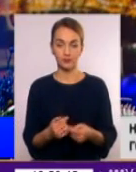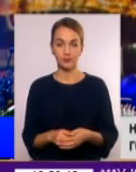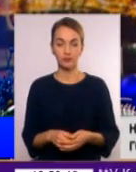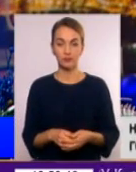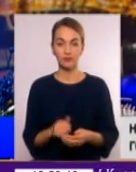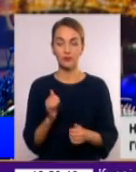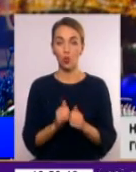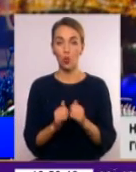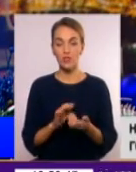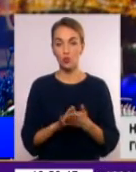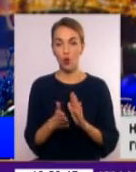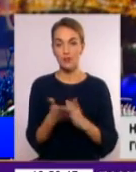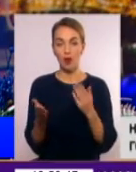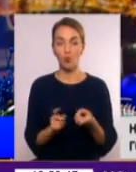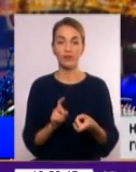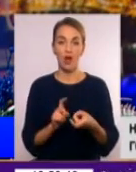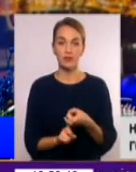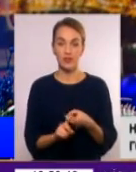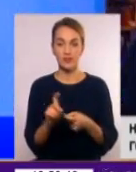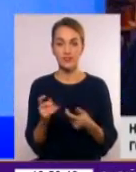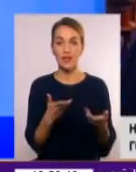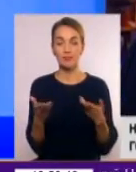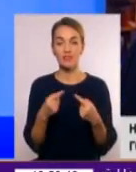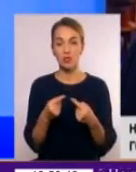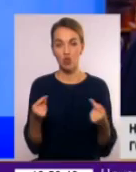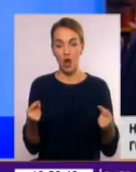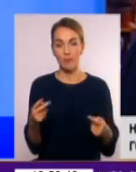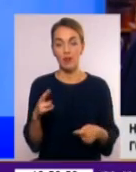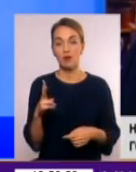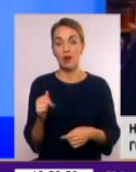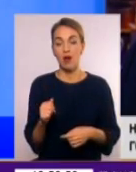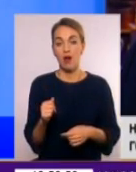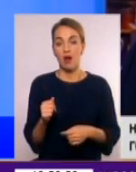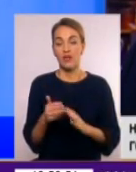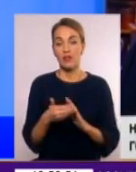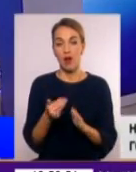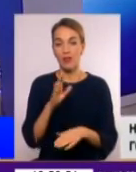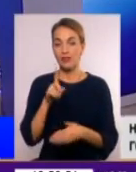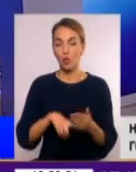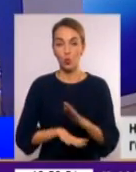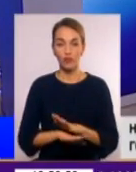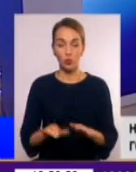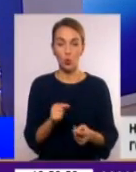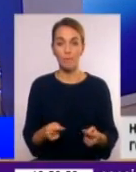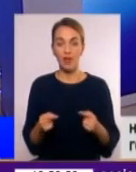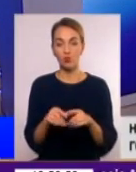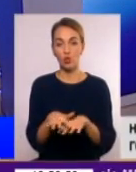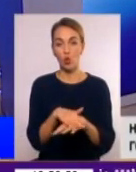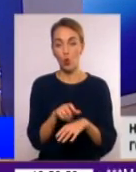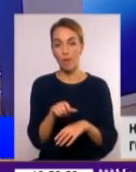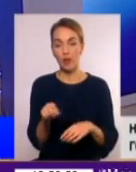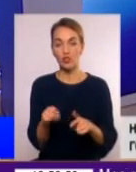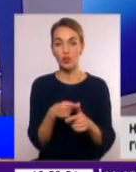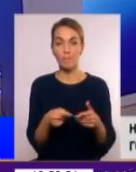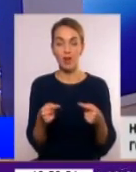кожна ситуація, яка пов'язана з якимись речами, яка викликає недовіру у певної громади чи у